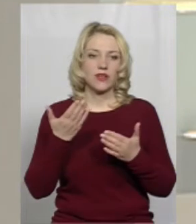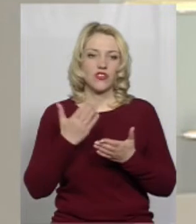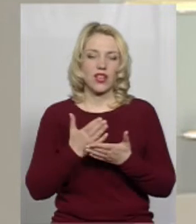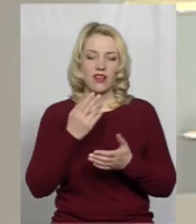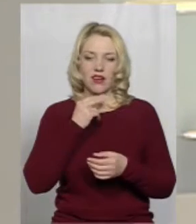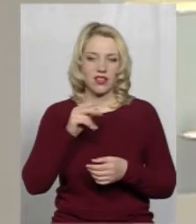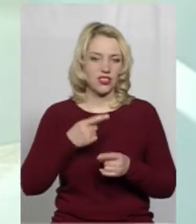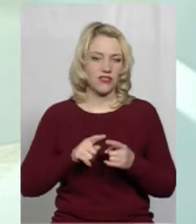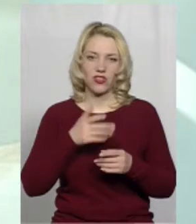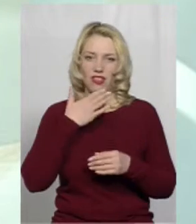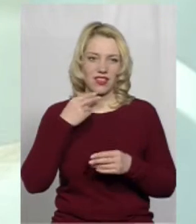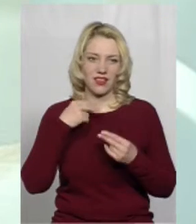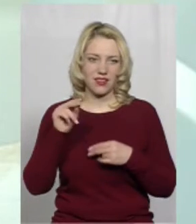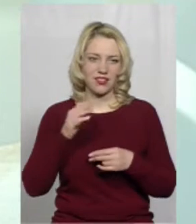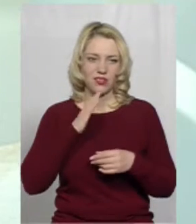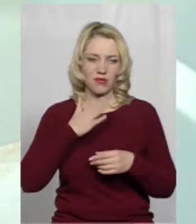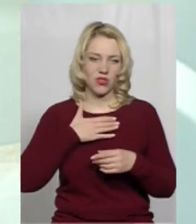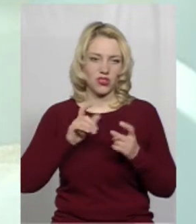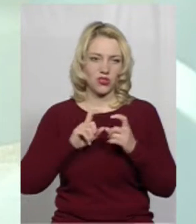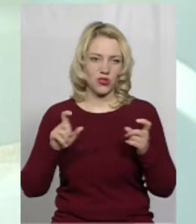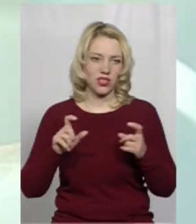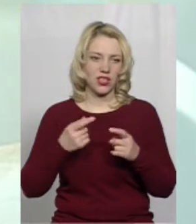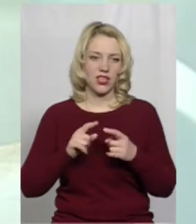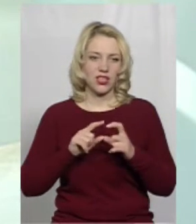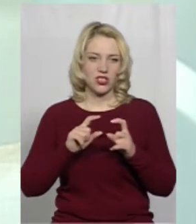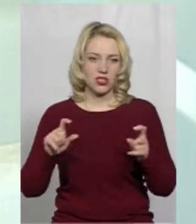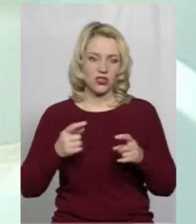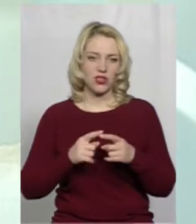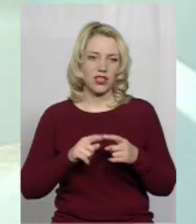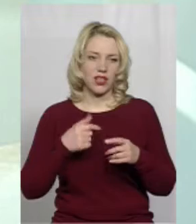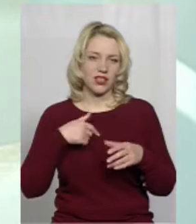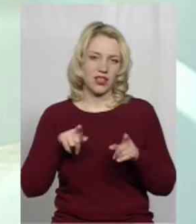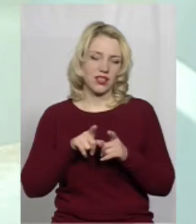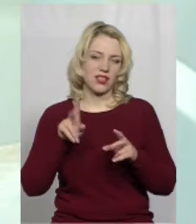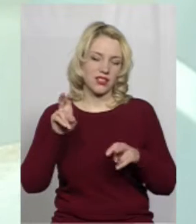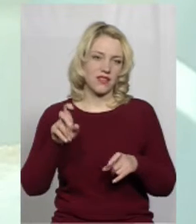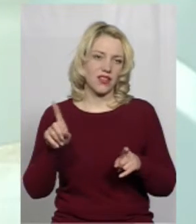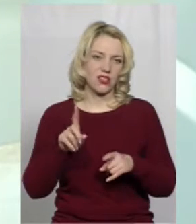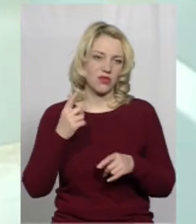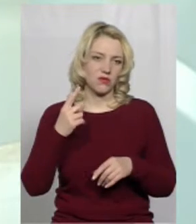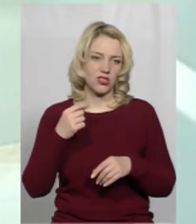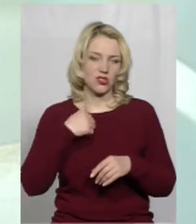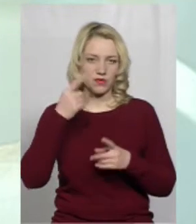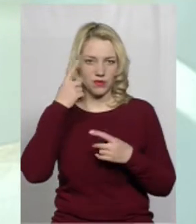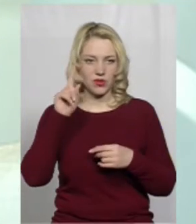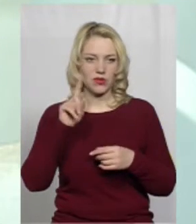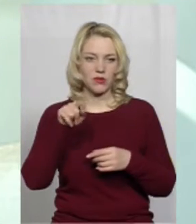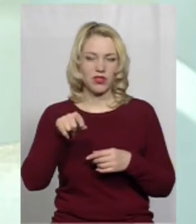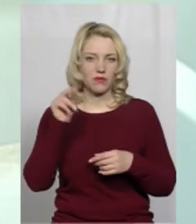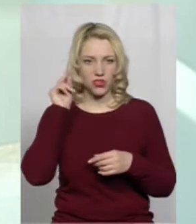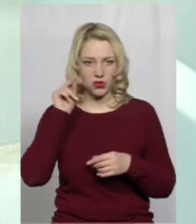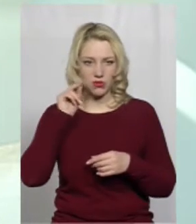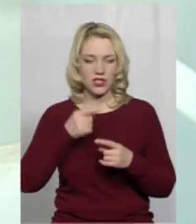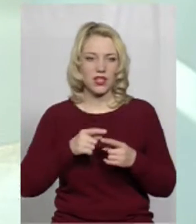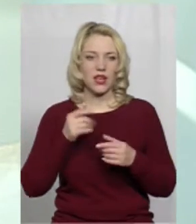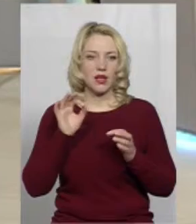Ні, вона не краща. Моя школа, не моя, а школа медійної. Я її просто так назвала, перше, що прийшло в голову, тому що ми вчимось там.